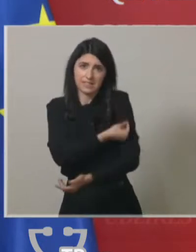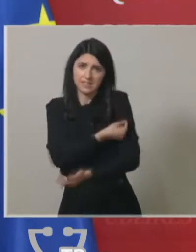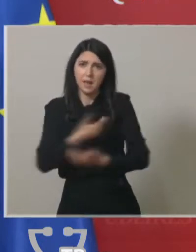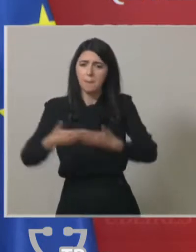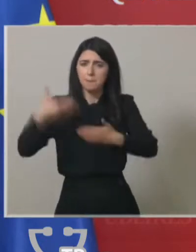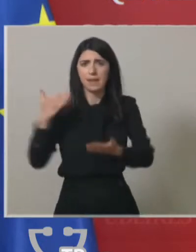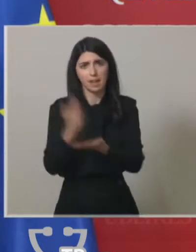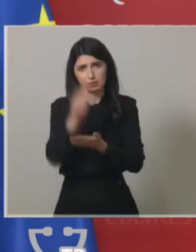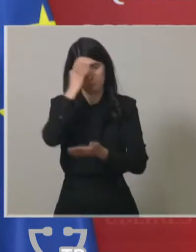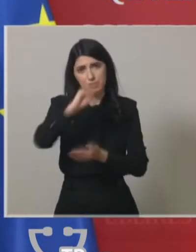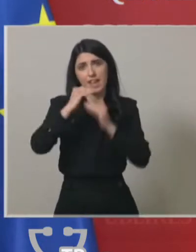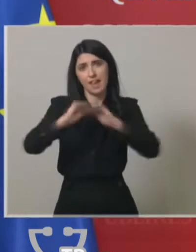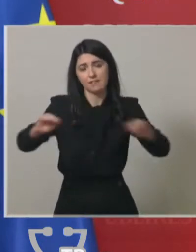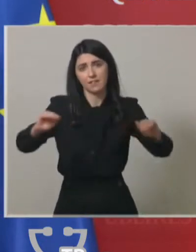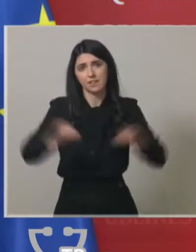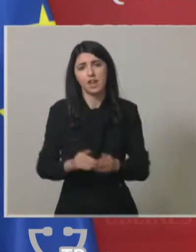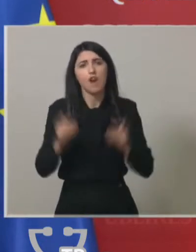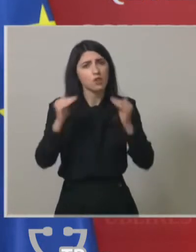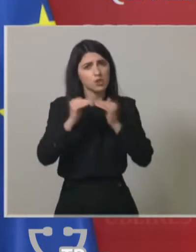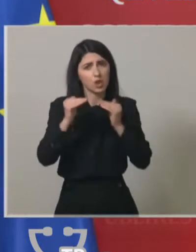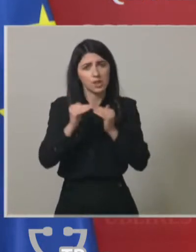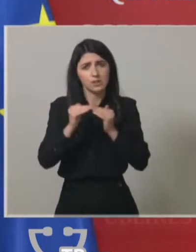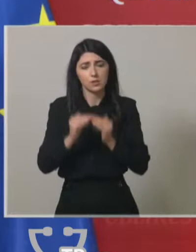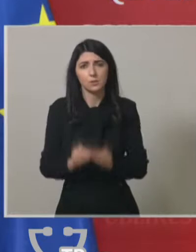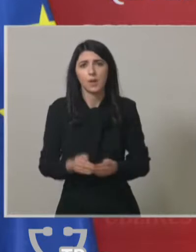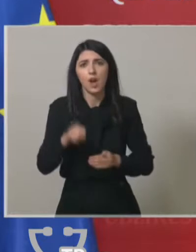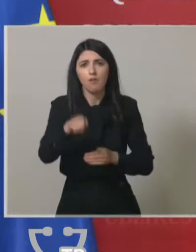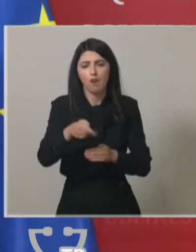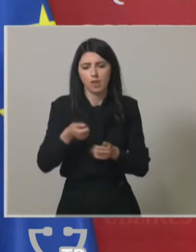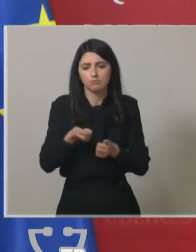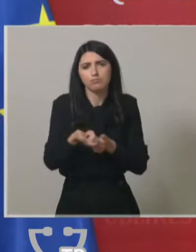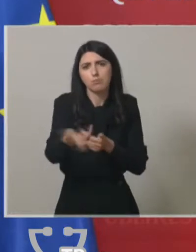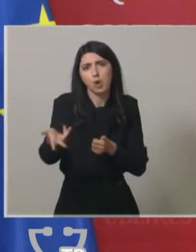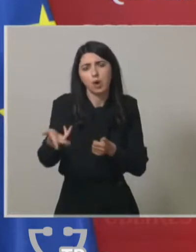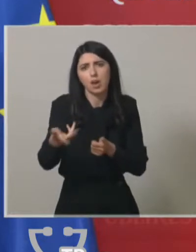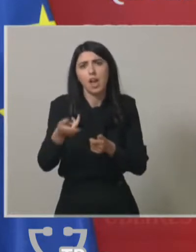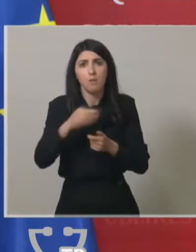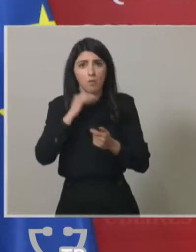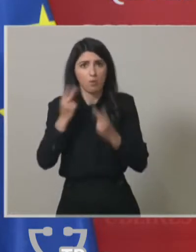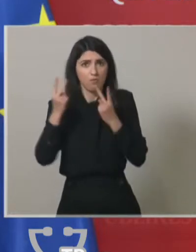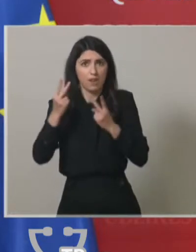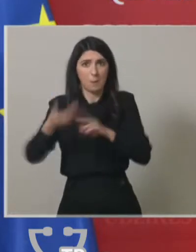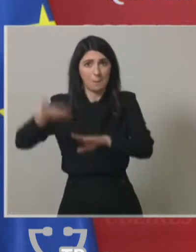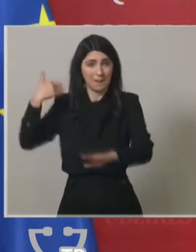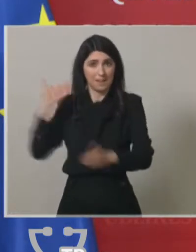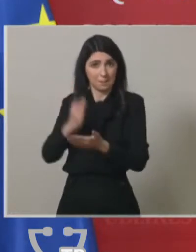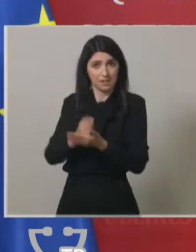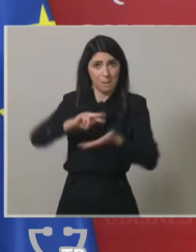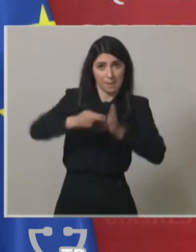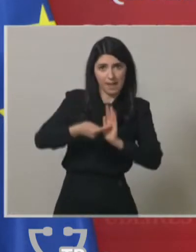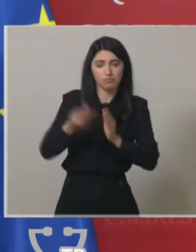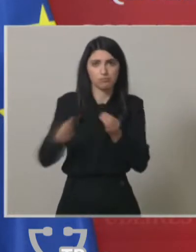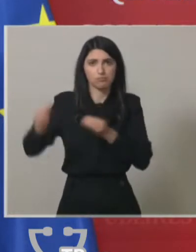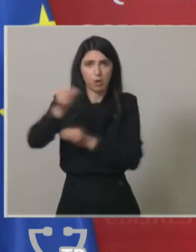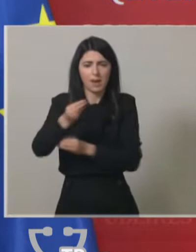веќе најавивме. И согласно тоа што овие количини се значено повеќе од тие што иницијално беа планирани